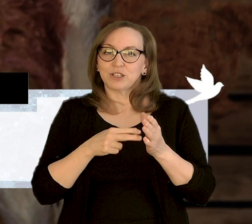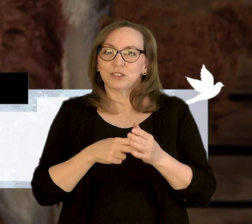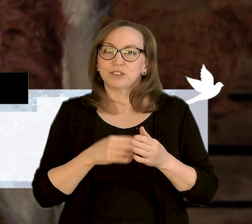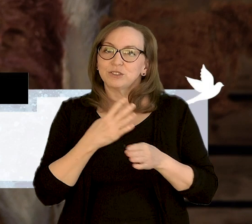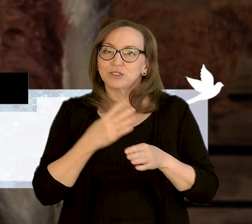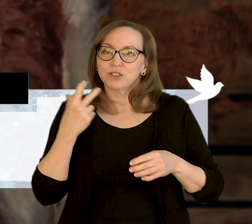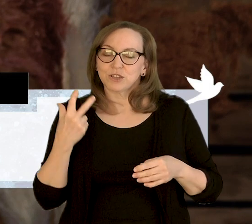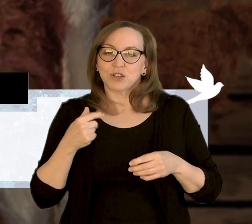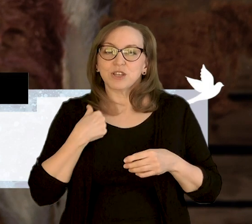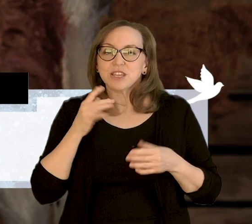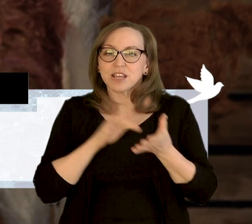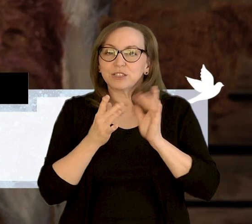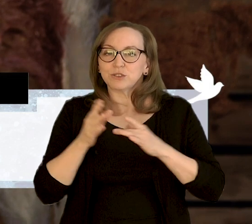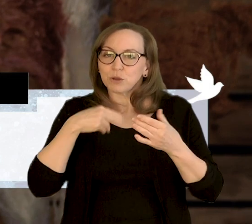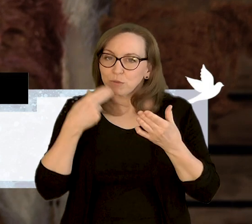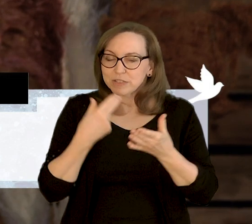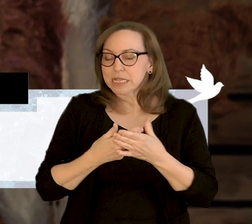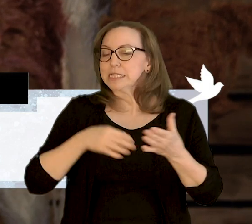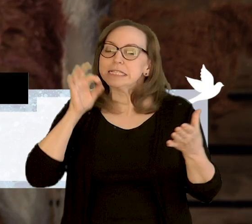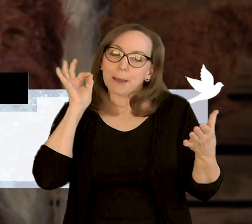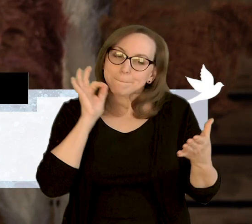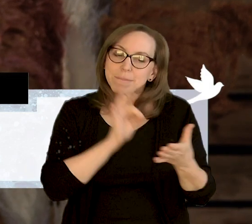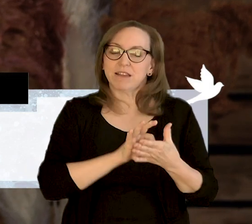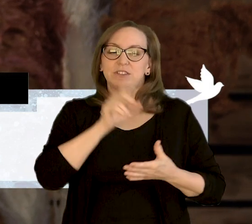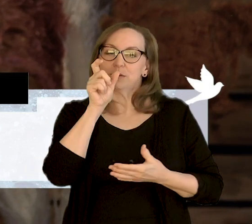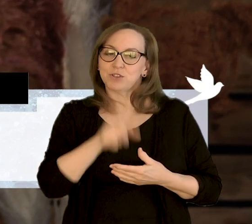mu odpowiedział: zapewniam cię,